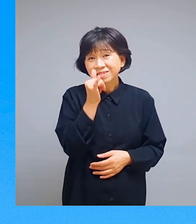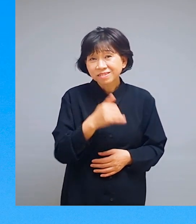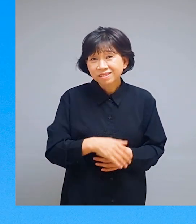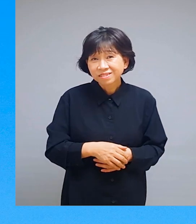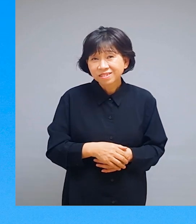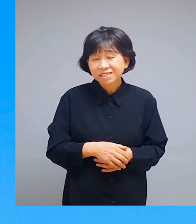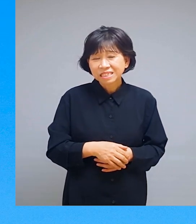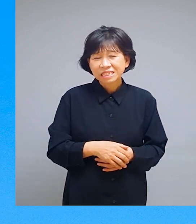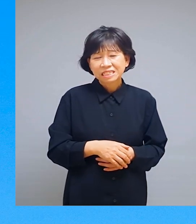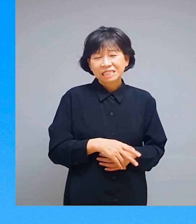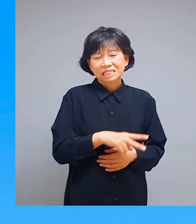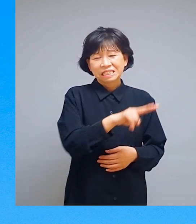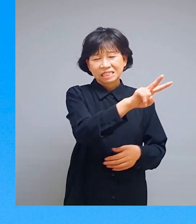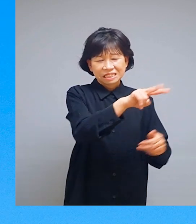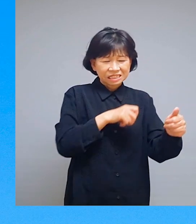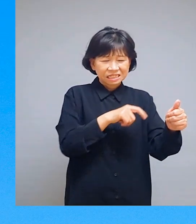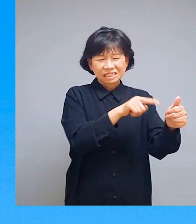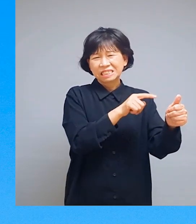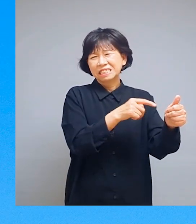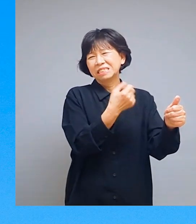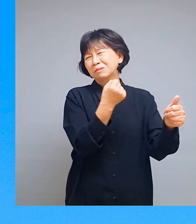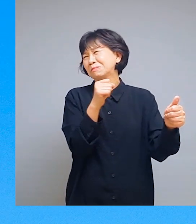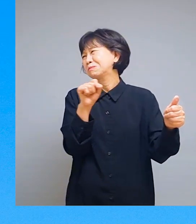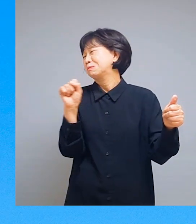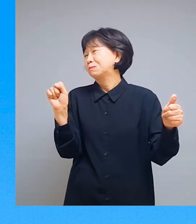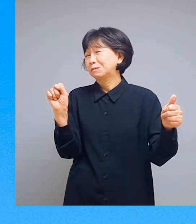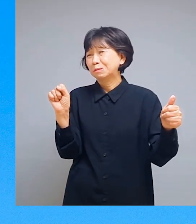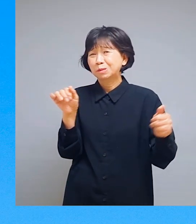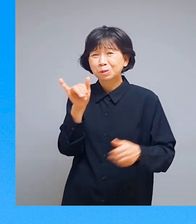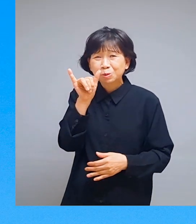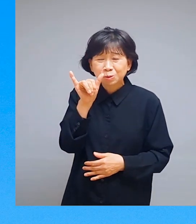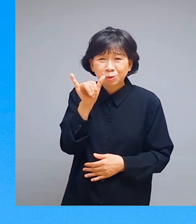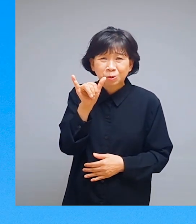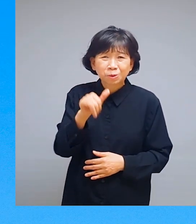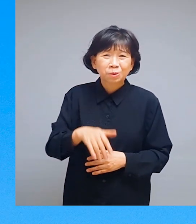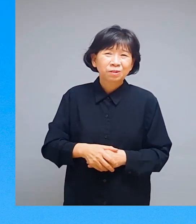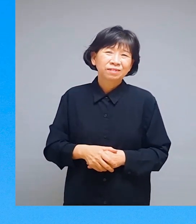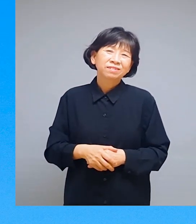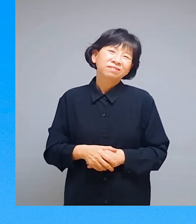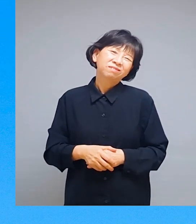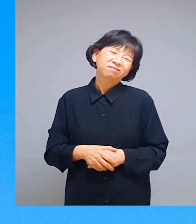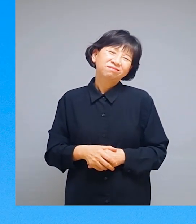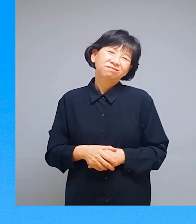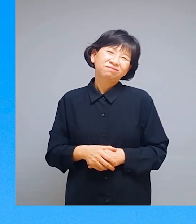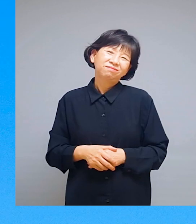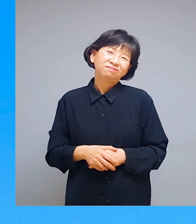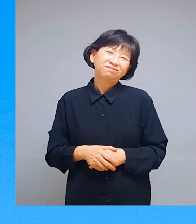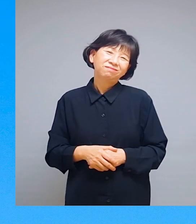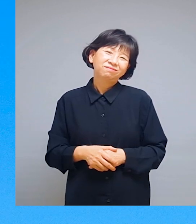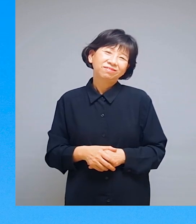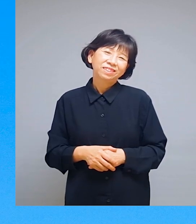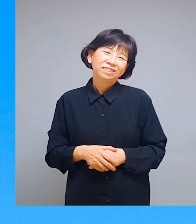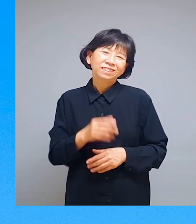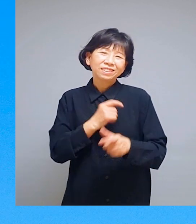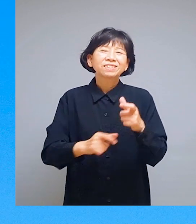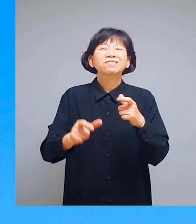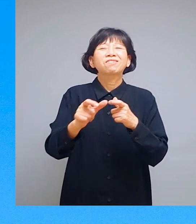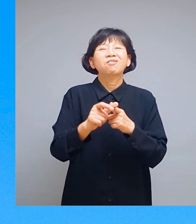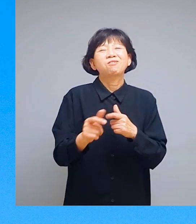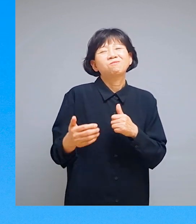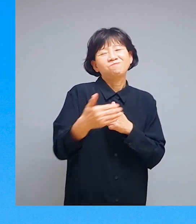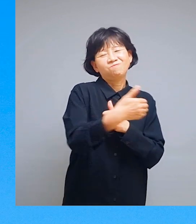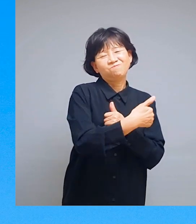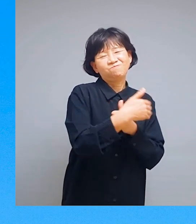참 꼴보기도 싫습니까? 여러분 우리가 그분을 더 품어줄 수 있기를